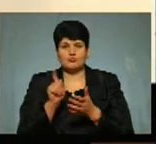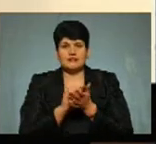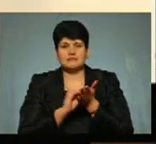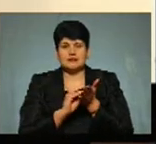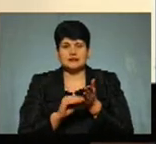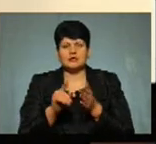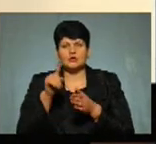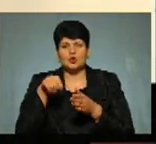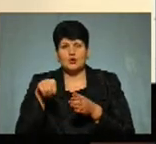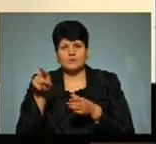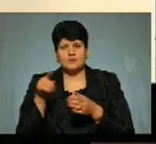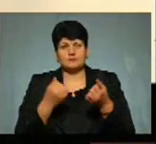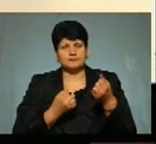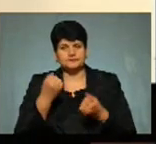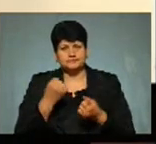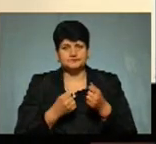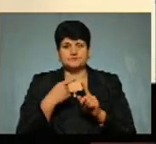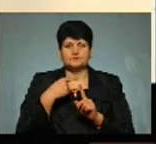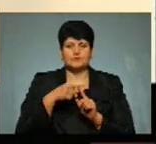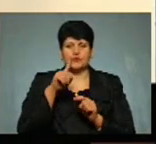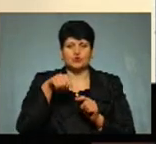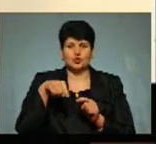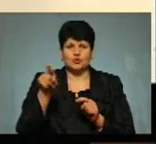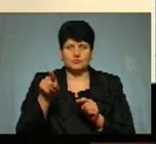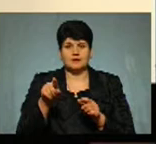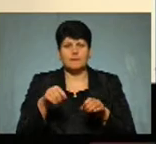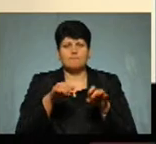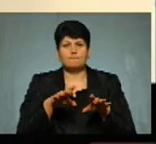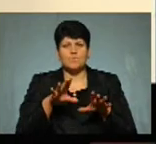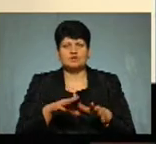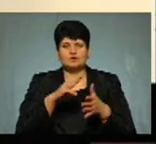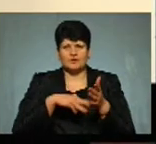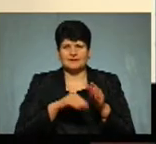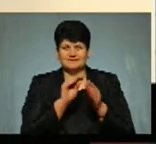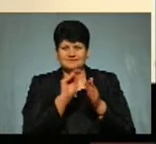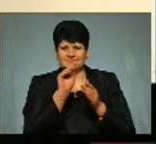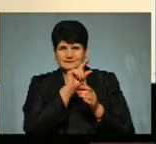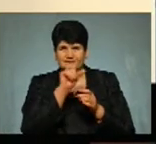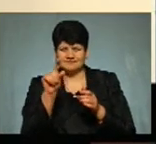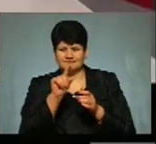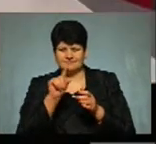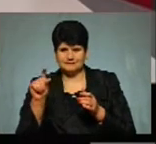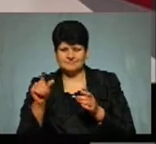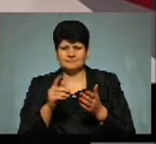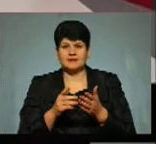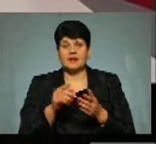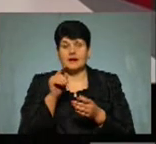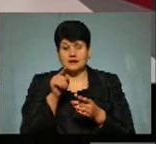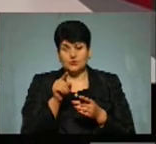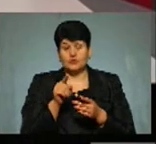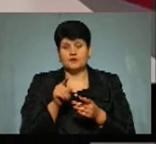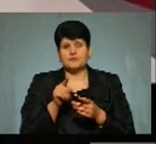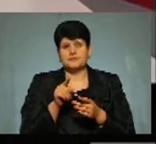та номер транспортного засобу в відповідні поля, тому, в принципі, там є інструкція. Тоді за тої умови,